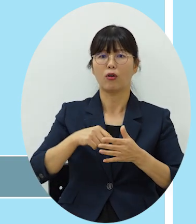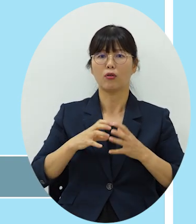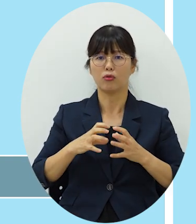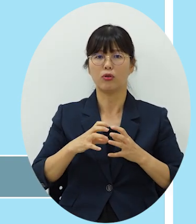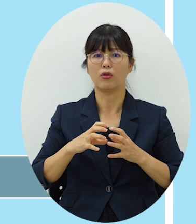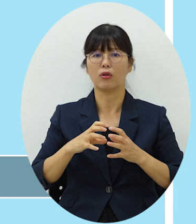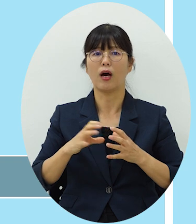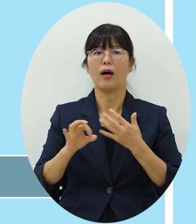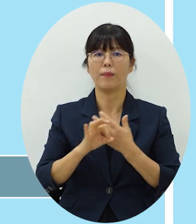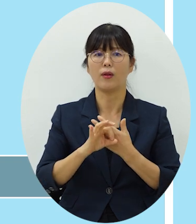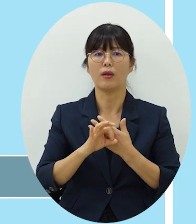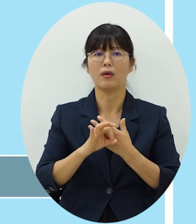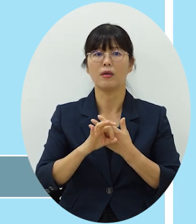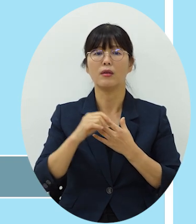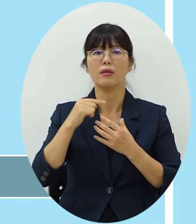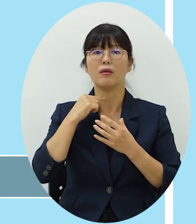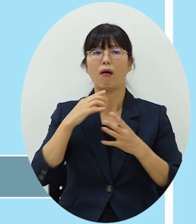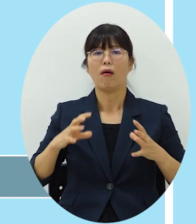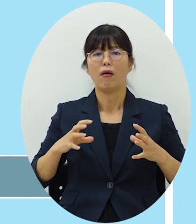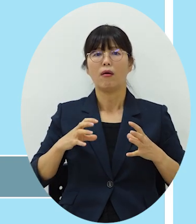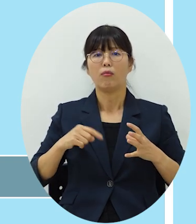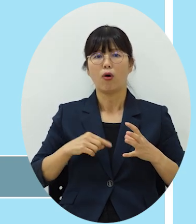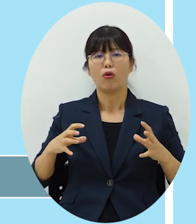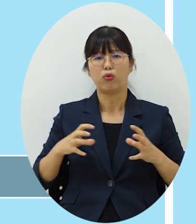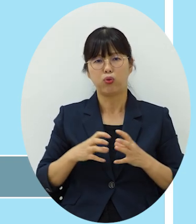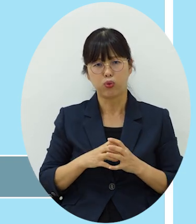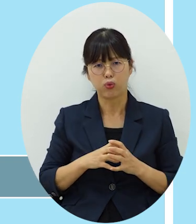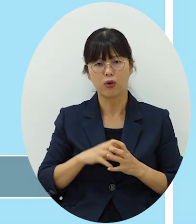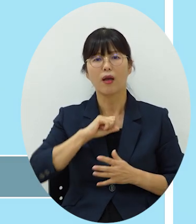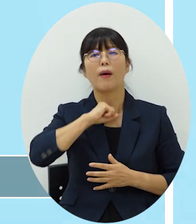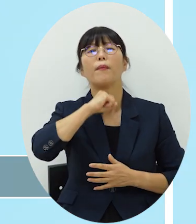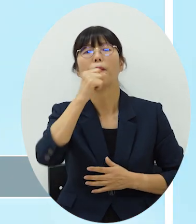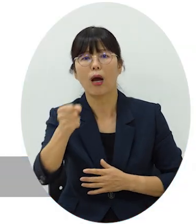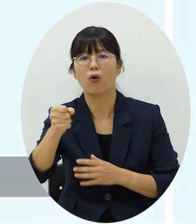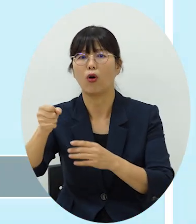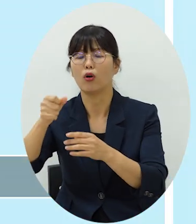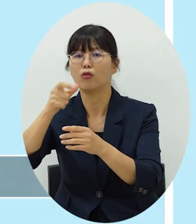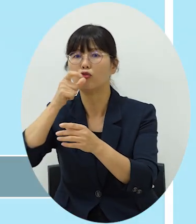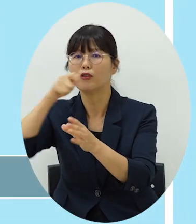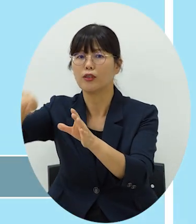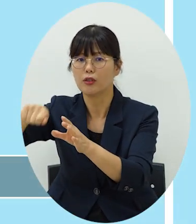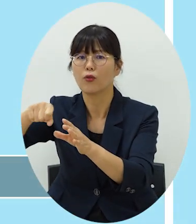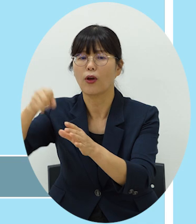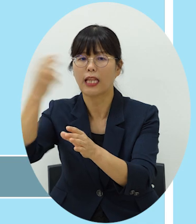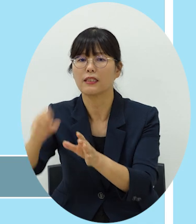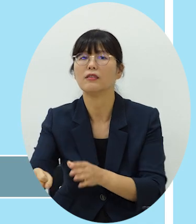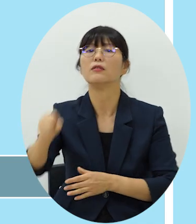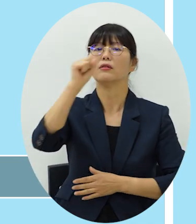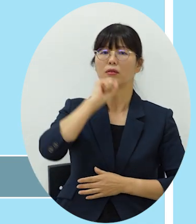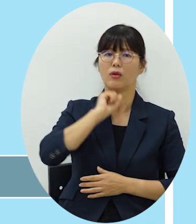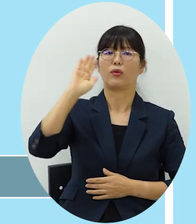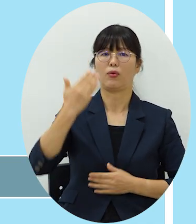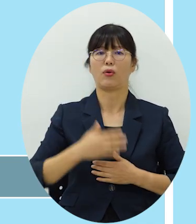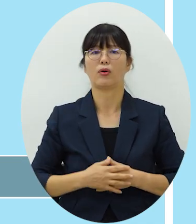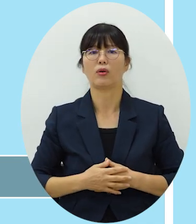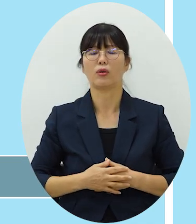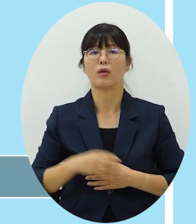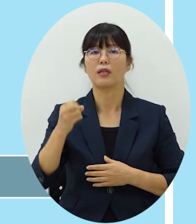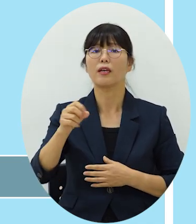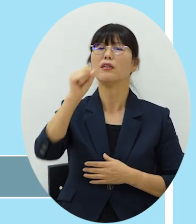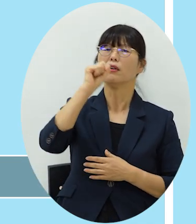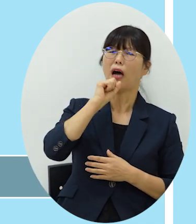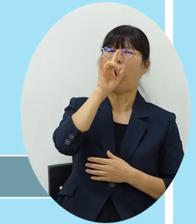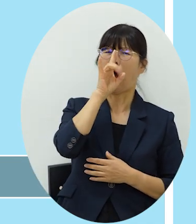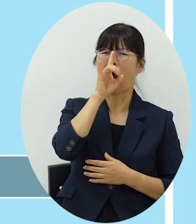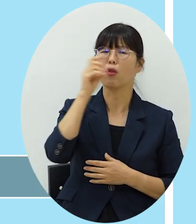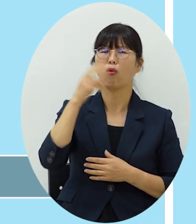있는 경우라면 T튜브에 바람을 뺀 후 겉면을 식염수 등으로 씻어낸 후 재삽입하도록 합니다. 재삽입이 안